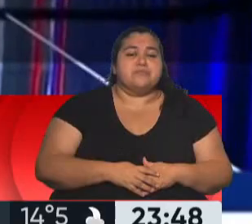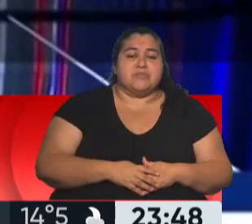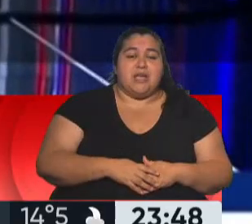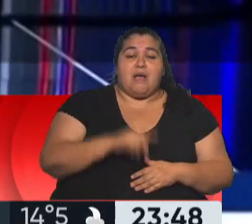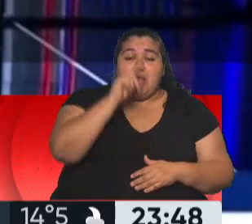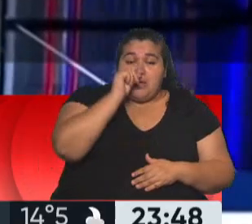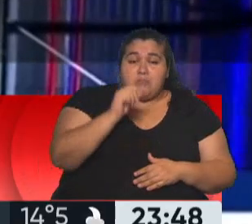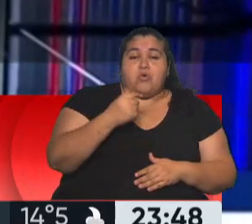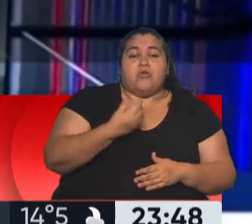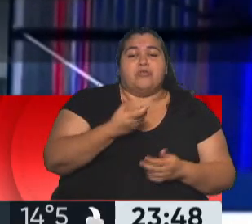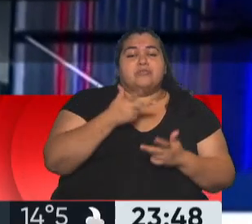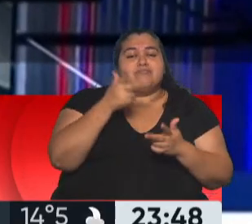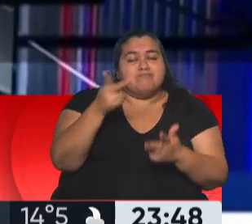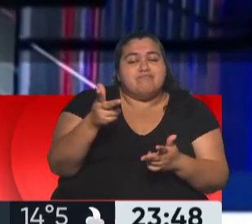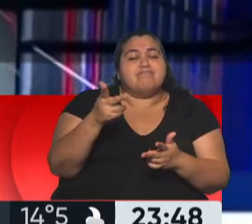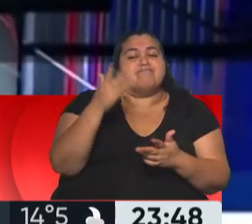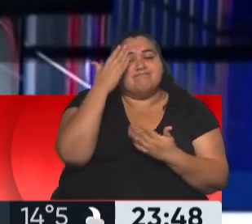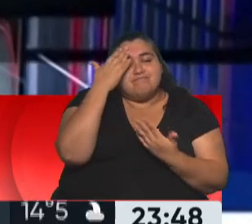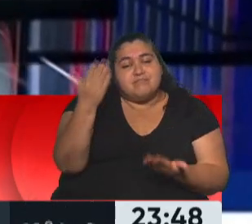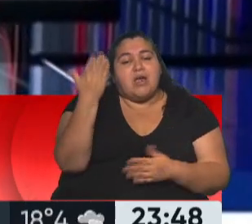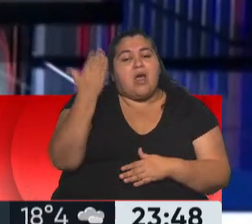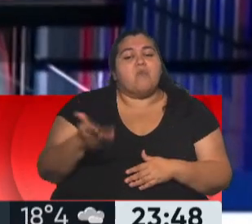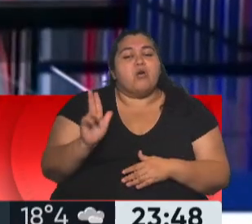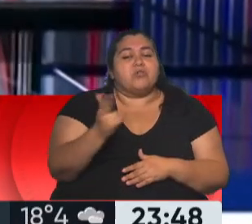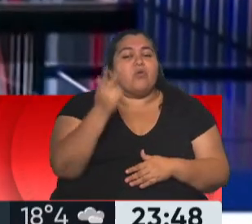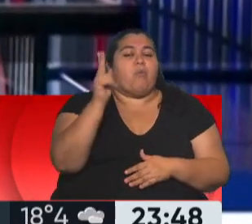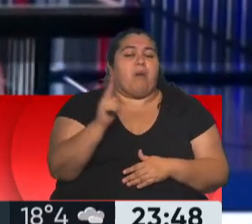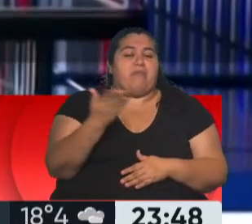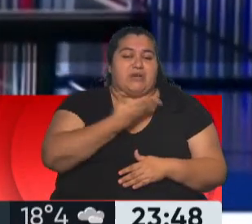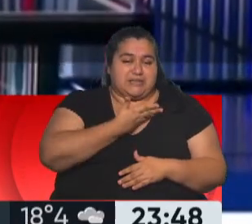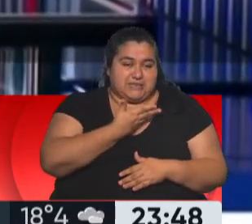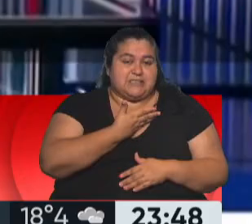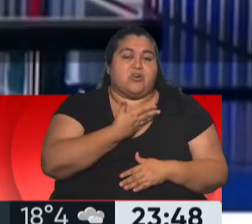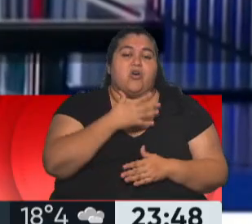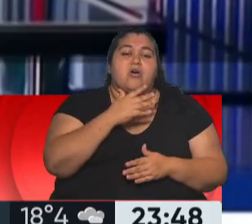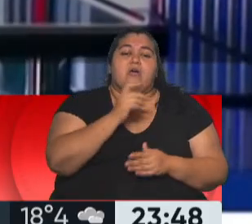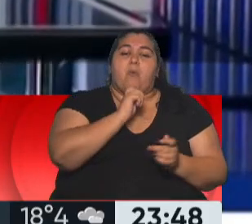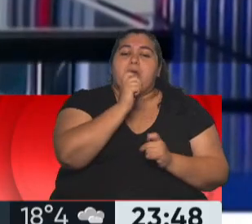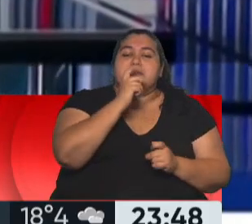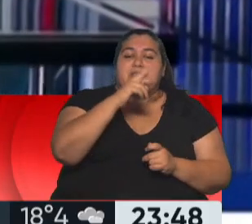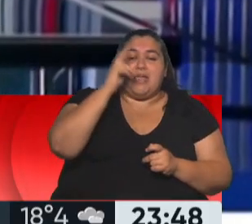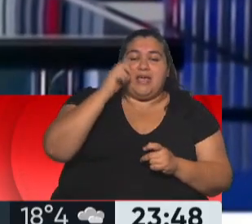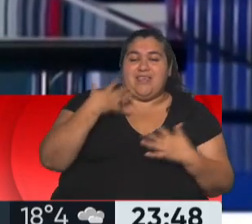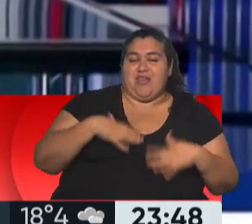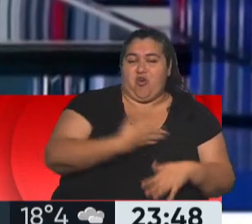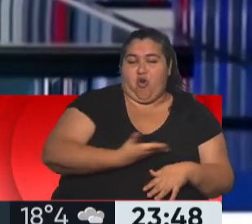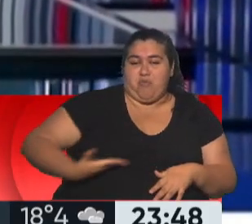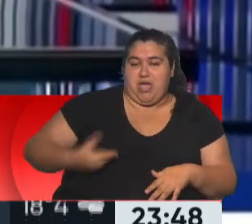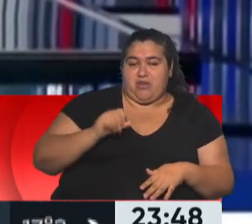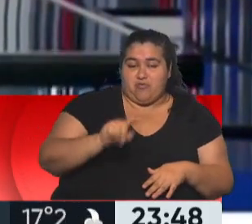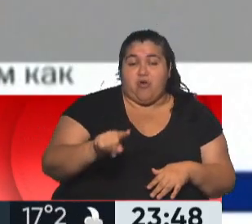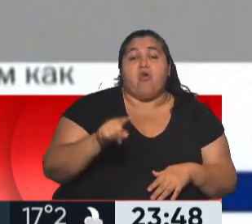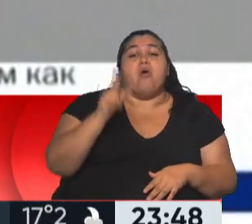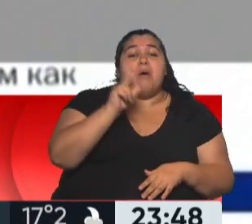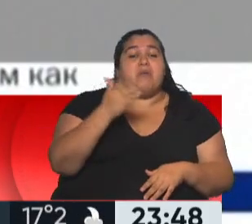выразил соболезнования в связи со смертью Папы Римского Франциска. Об этом сообщает пресс-служба Кремля. По словам президента, Папа Римский